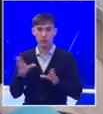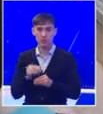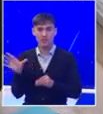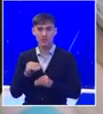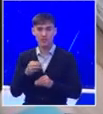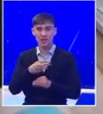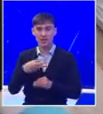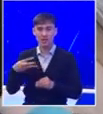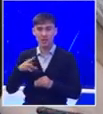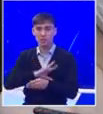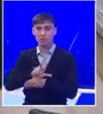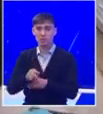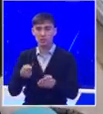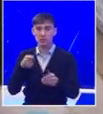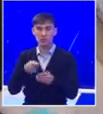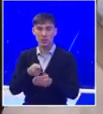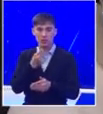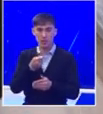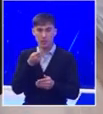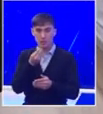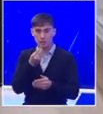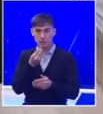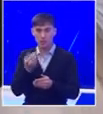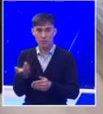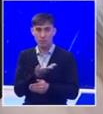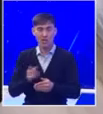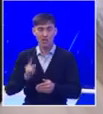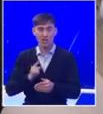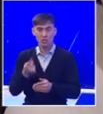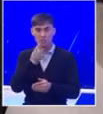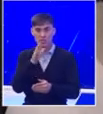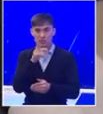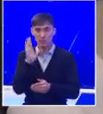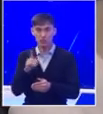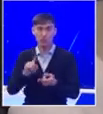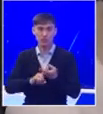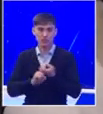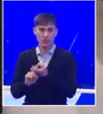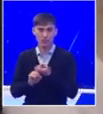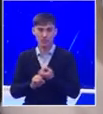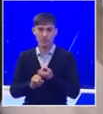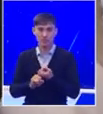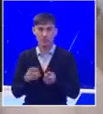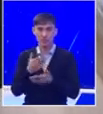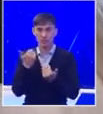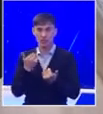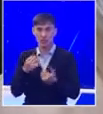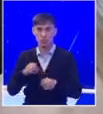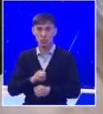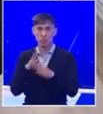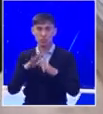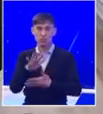тоже обеспечены питанием. Но мы ожидаем, что в ближайшее время будет связь с ними прервана, потому что бомбардировки